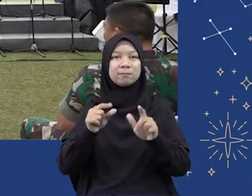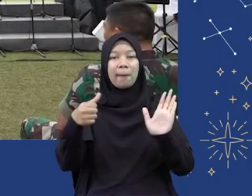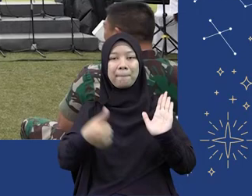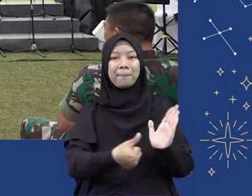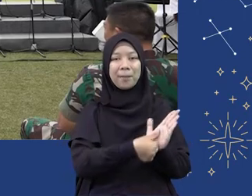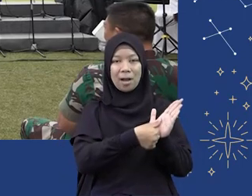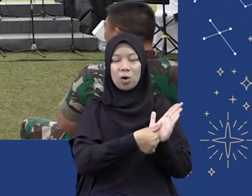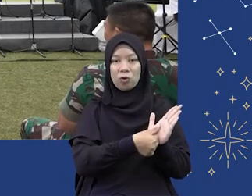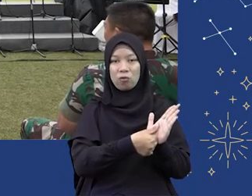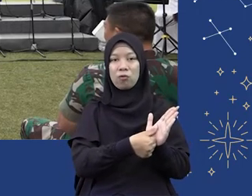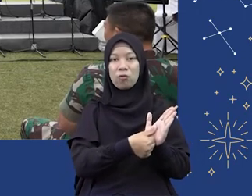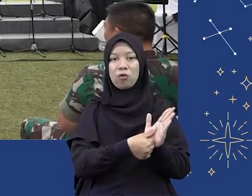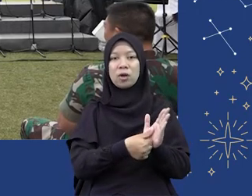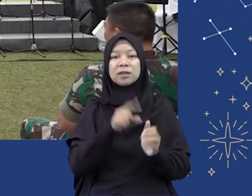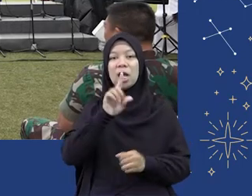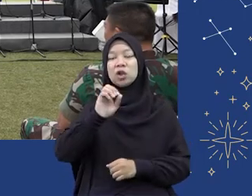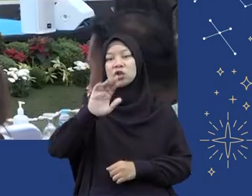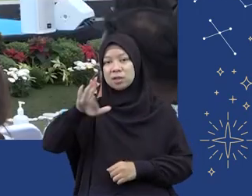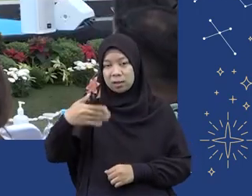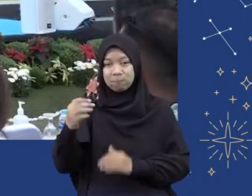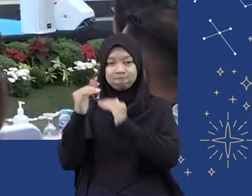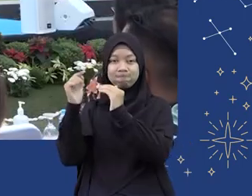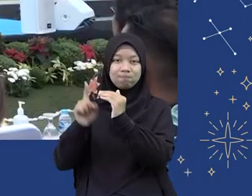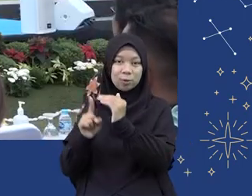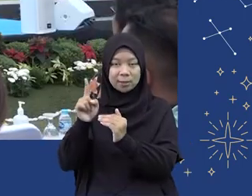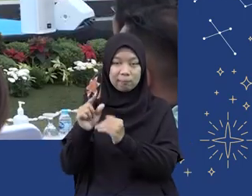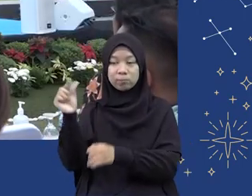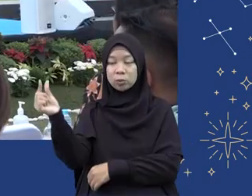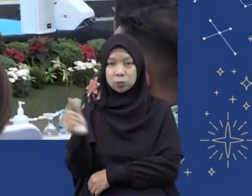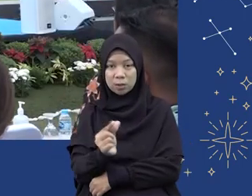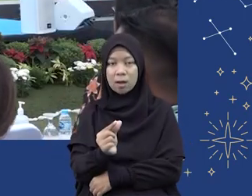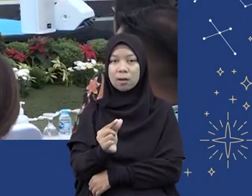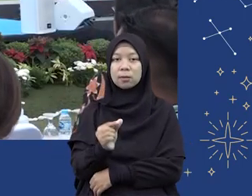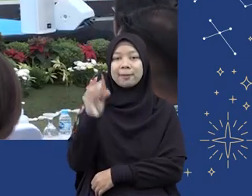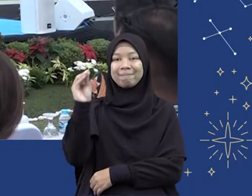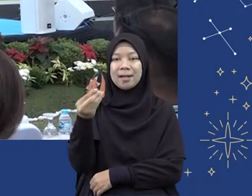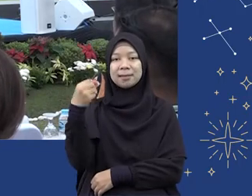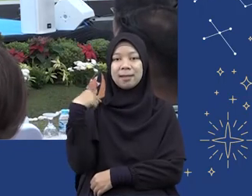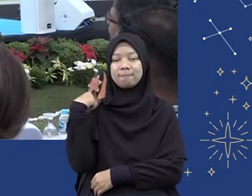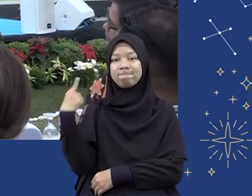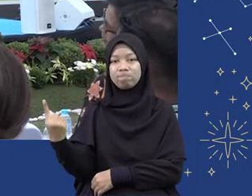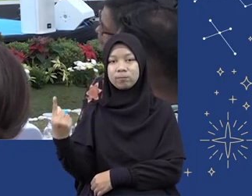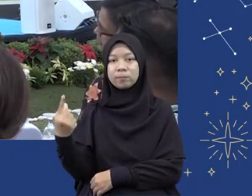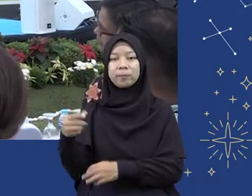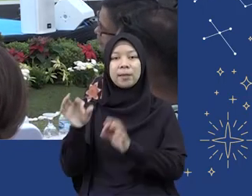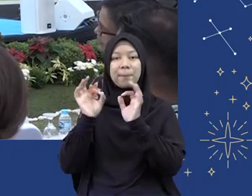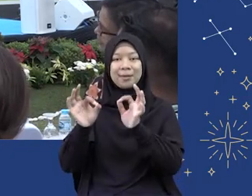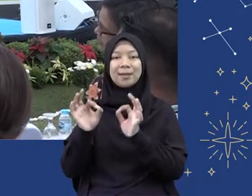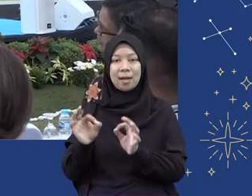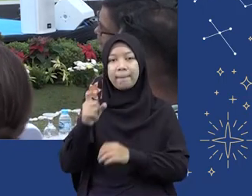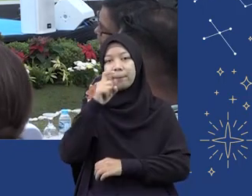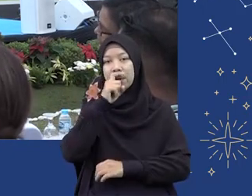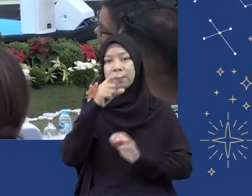observatorium bosca kami juga turut mengundang Dirjen Profesor Insinyur